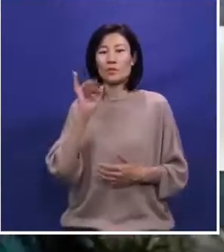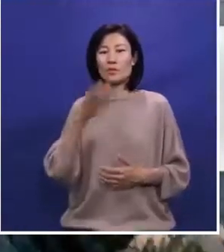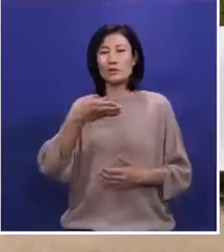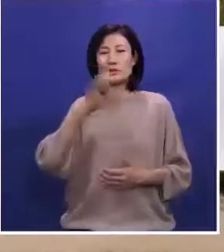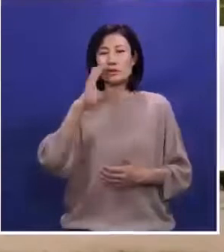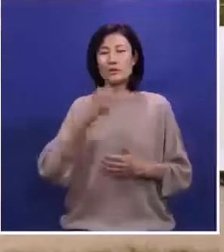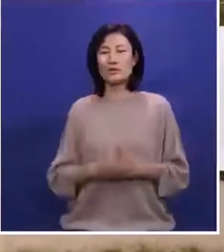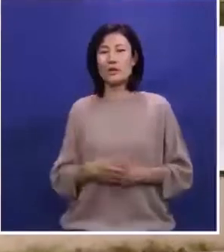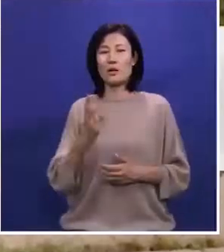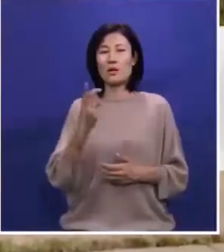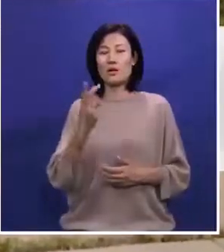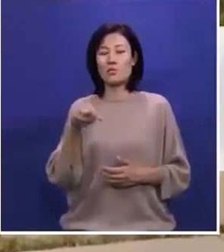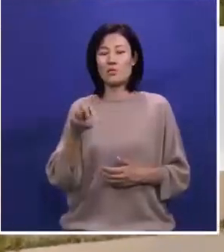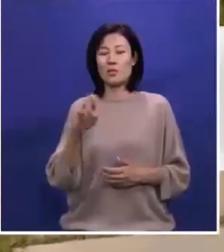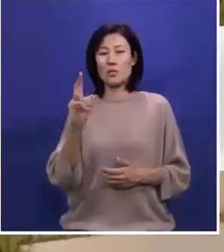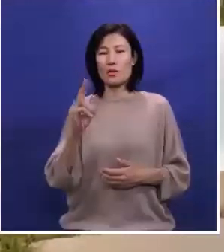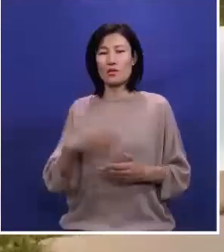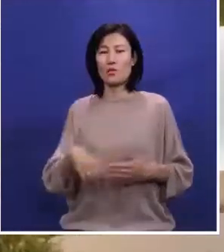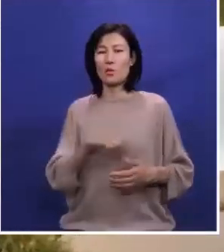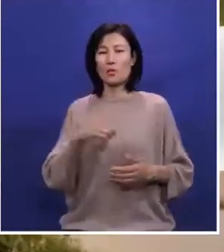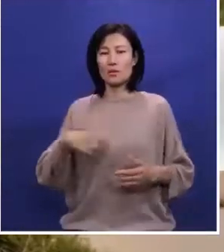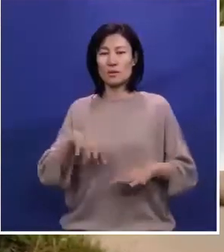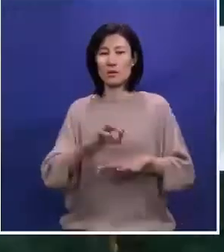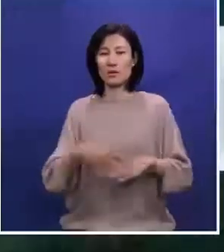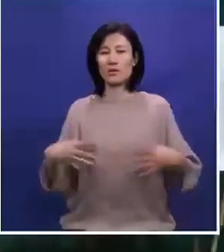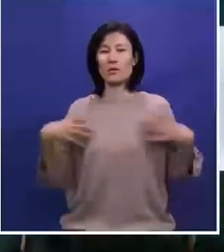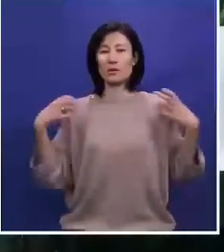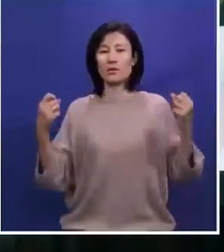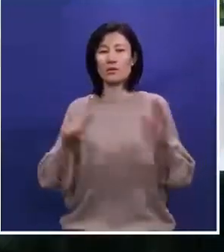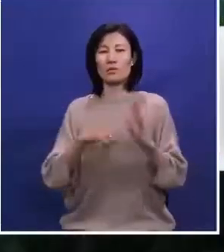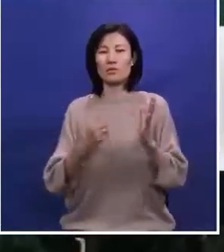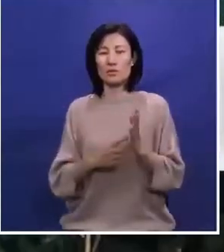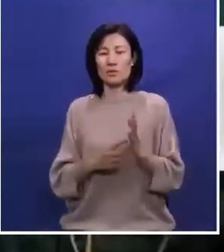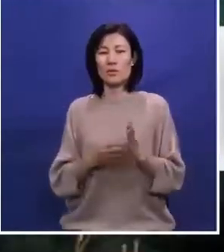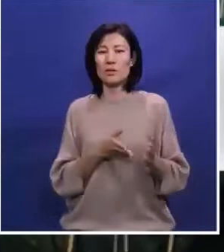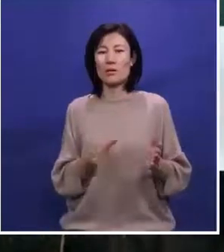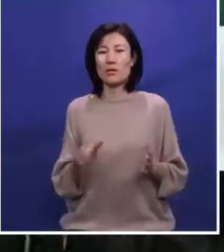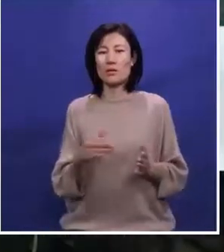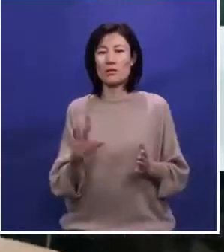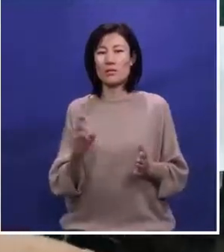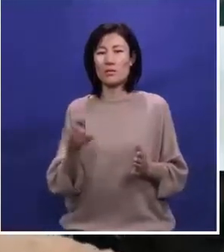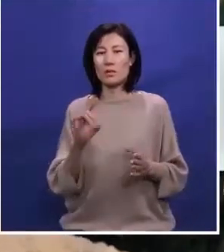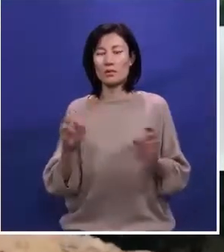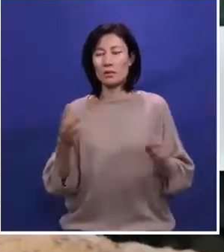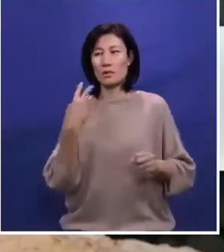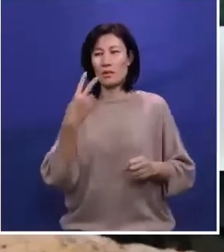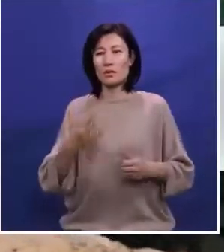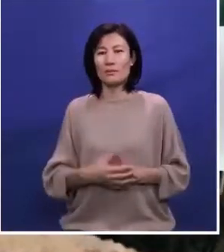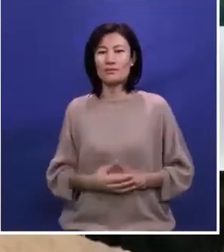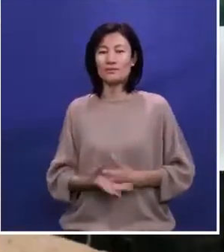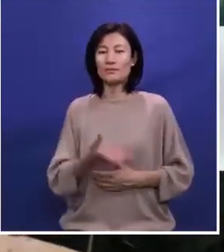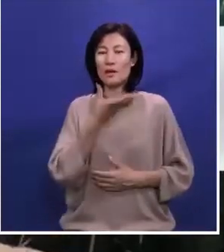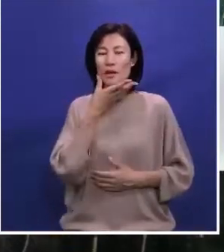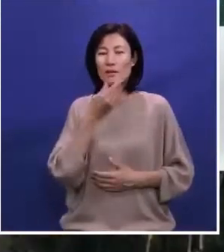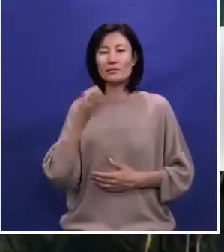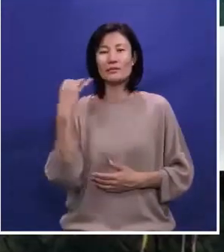ішіп, көлшікке жуынып, дертіне ем сұрайды. Бұл балықтарды тек осылай қарап, көз